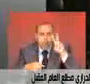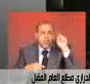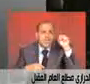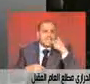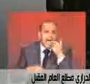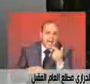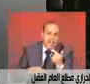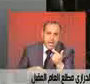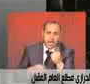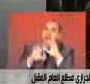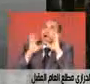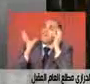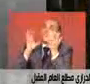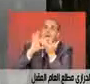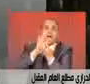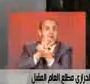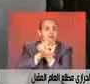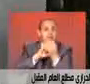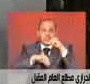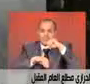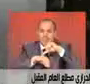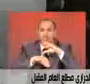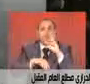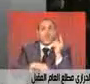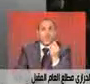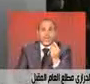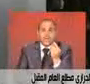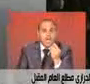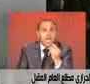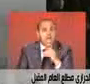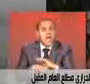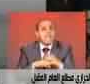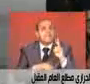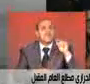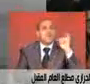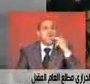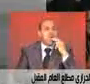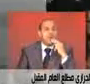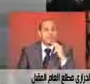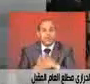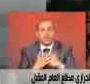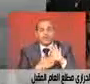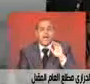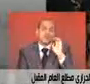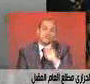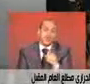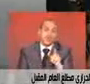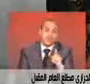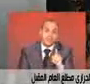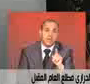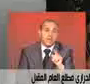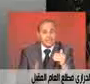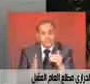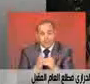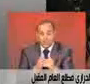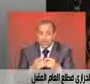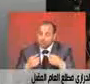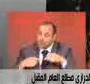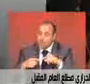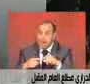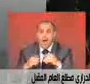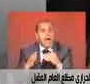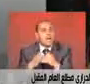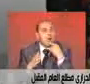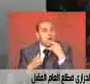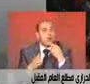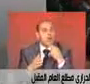المتحدة حول المناخ بعاصمة البيرو ليما بسبب الخلافات بين دول الشمال والجنوب، توصل المؤتمرون في القمة